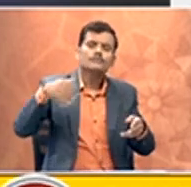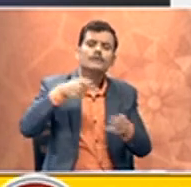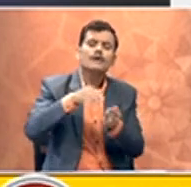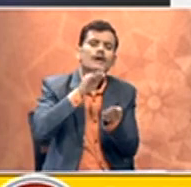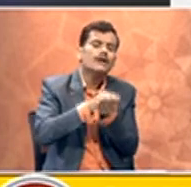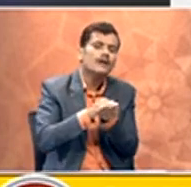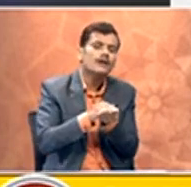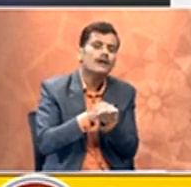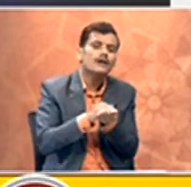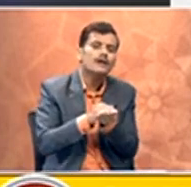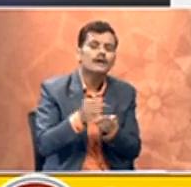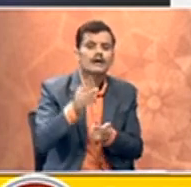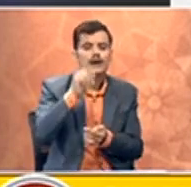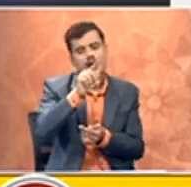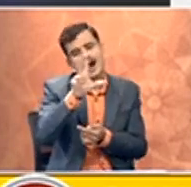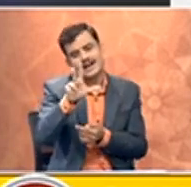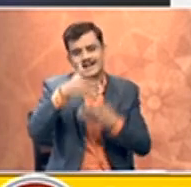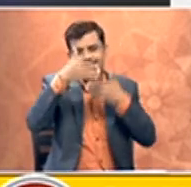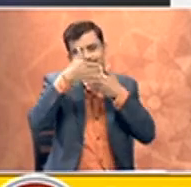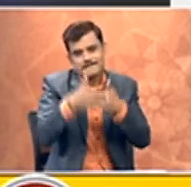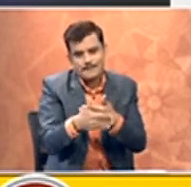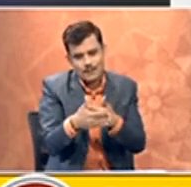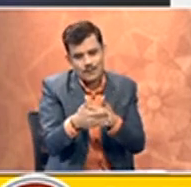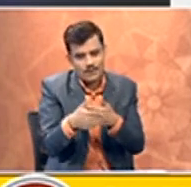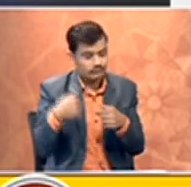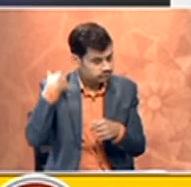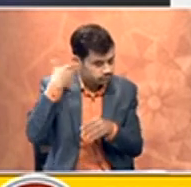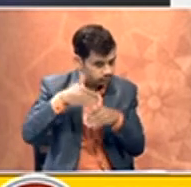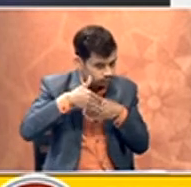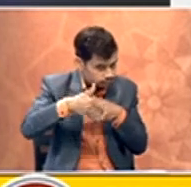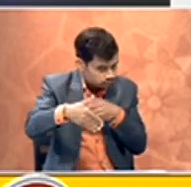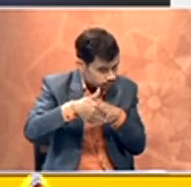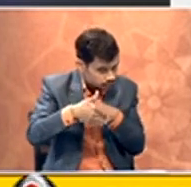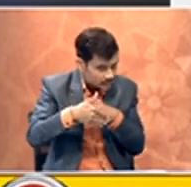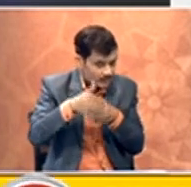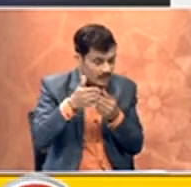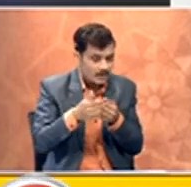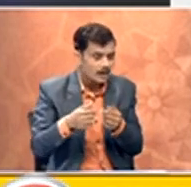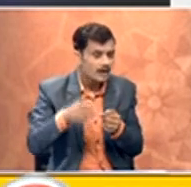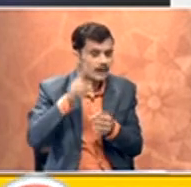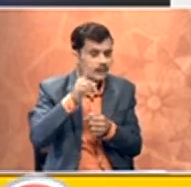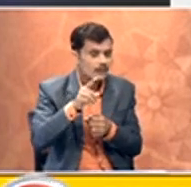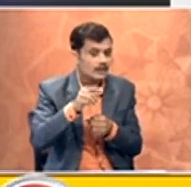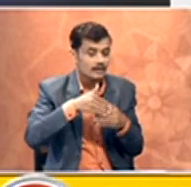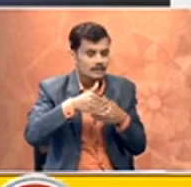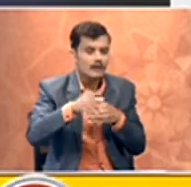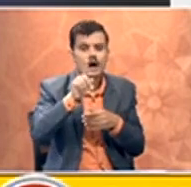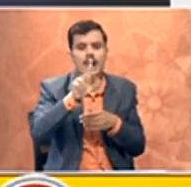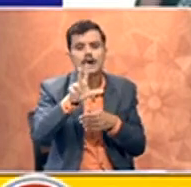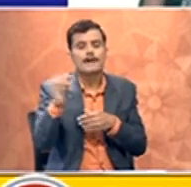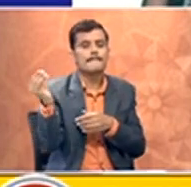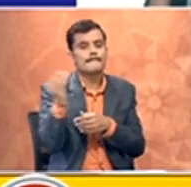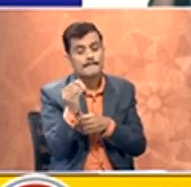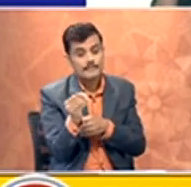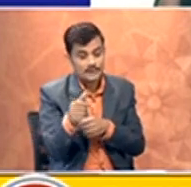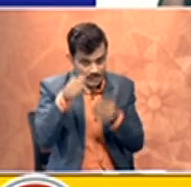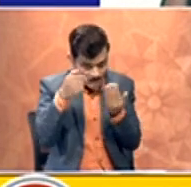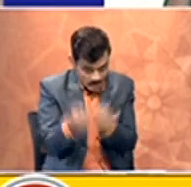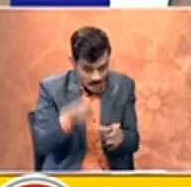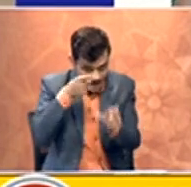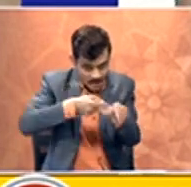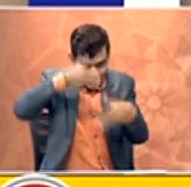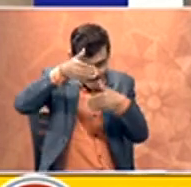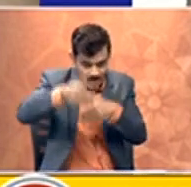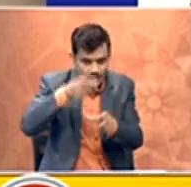संख्या 18 तक ही पहुंचती है। इतने दशकों में सिर्फ 18, जबकि इस